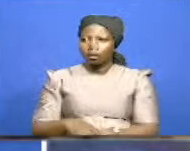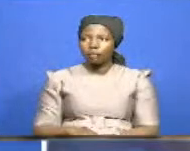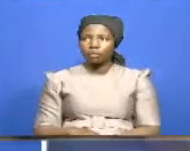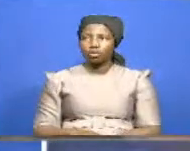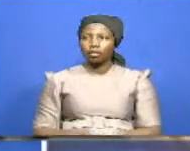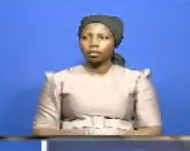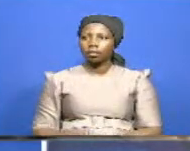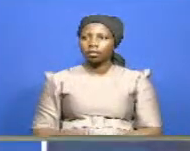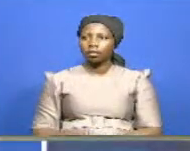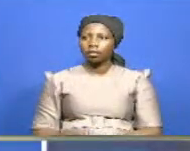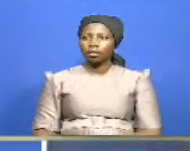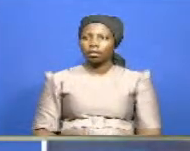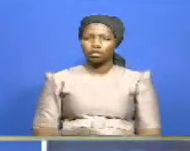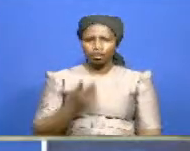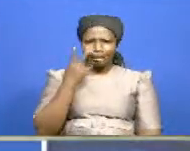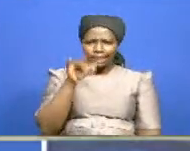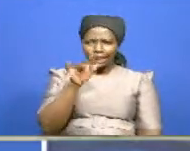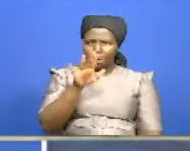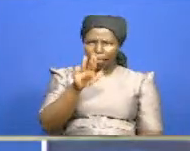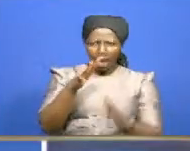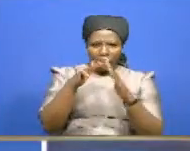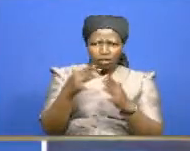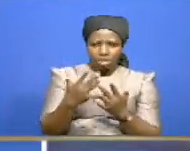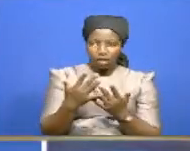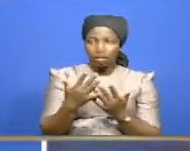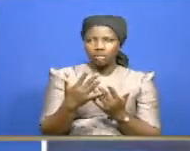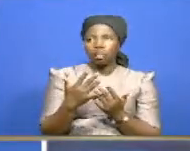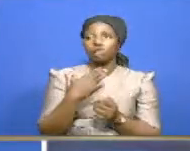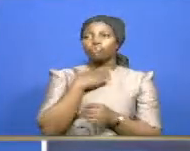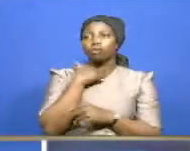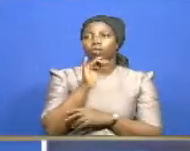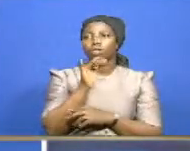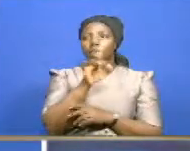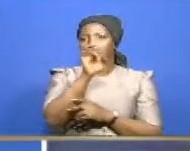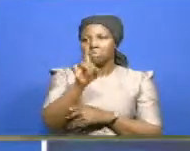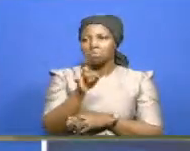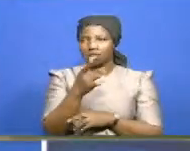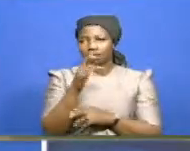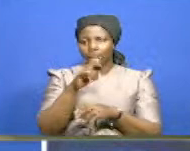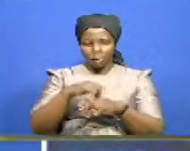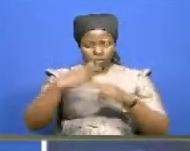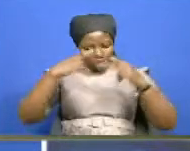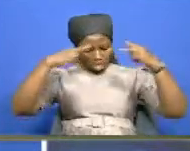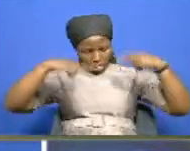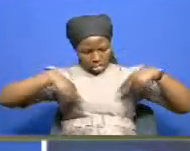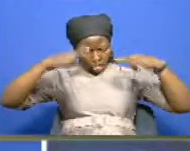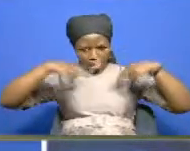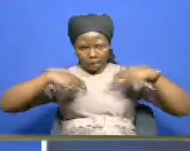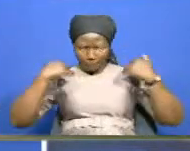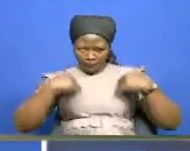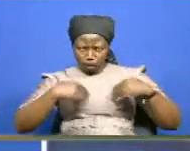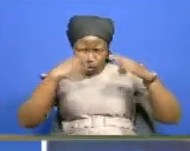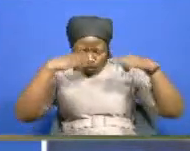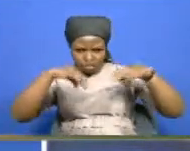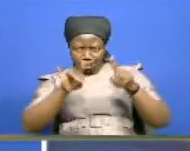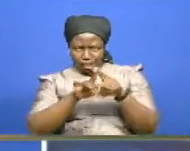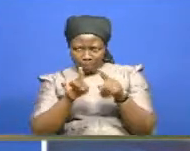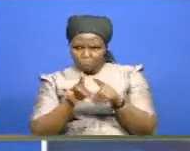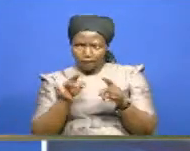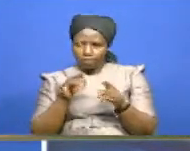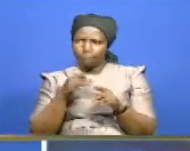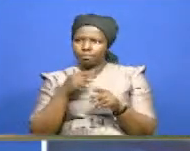nyumba yako ni keja kweli. Ngoja nikuulize, sikiza. Yaani ukinicheki hivi poa. Na kaka bibi ya Mogaka.